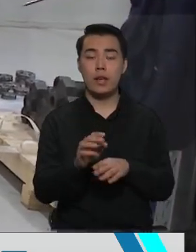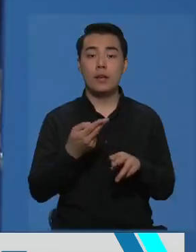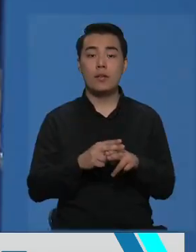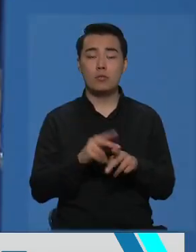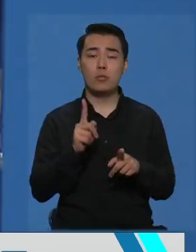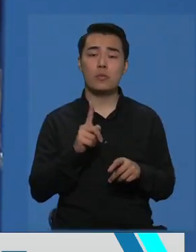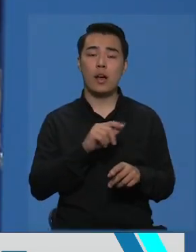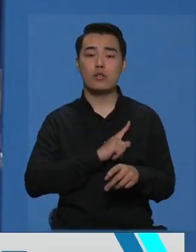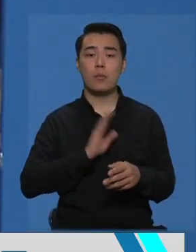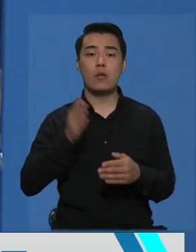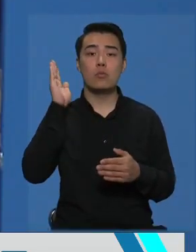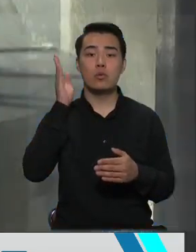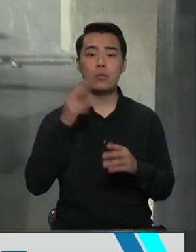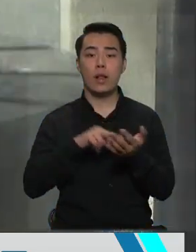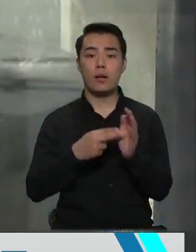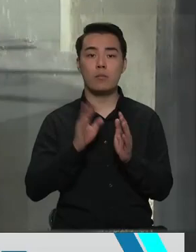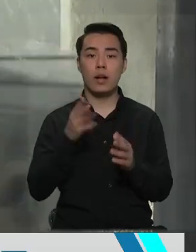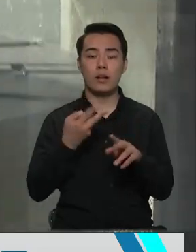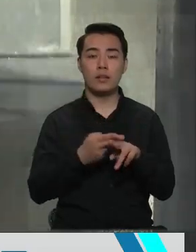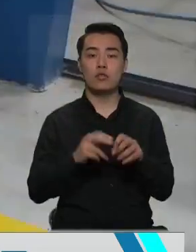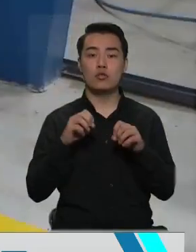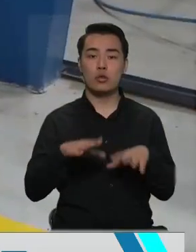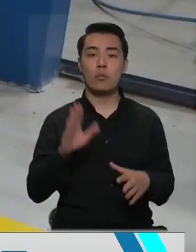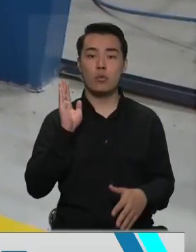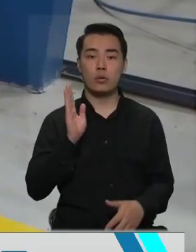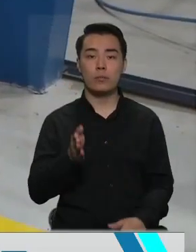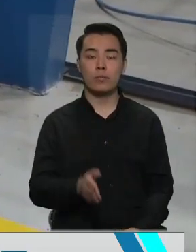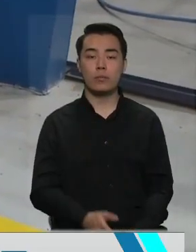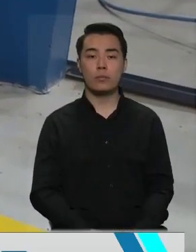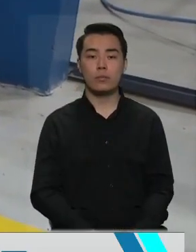только пока в будущем планирует решить этот вопрос